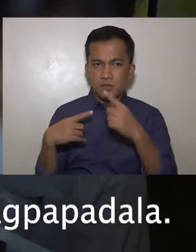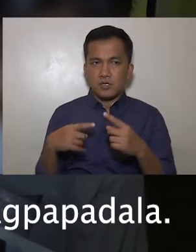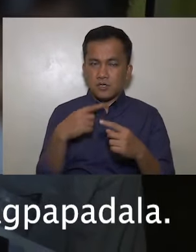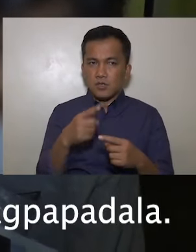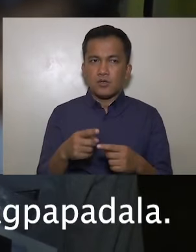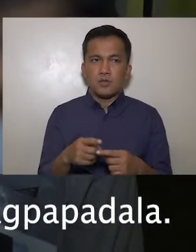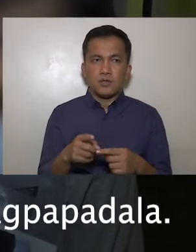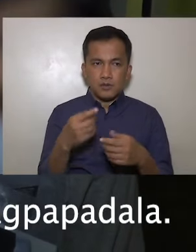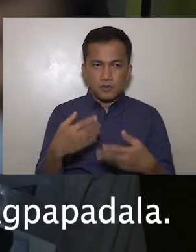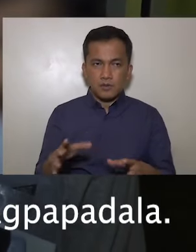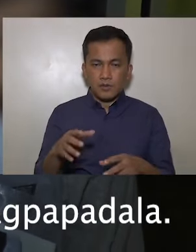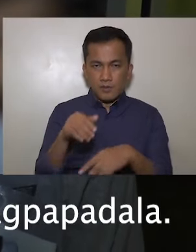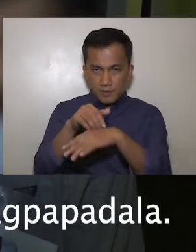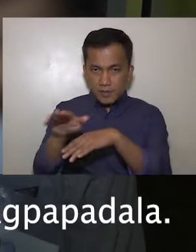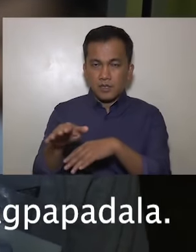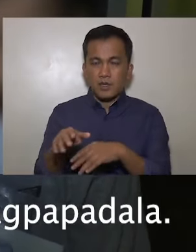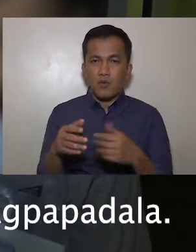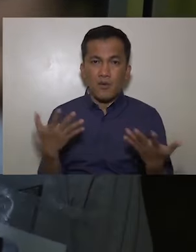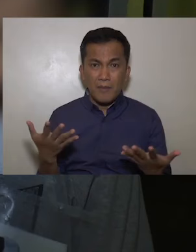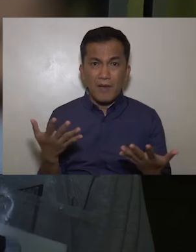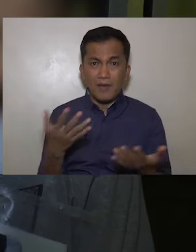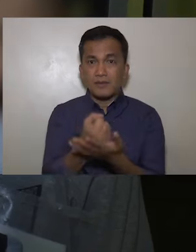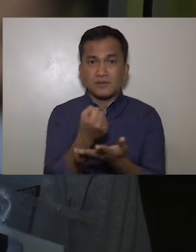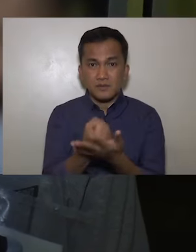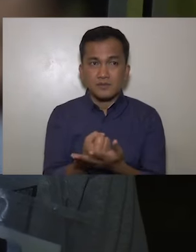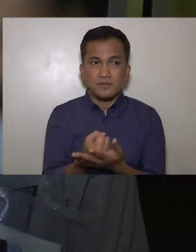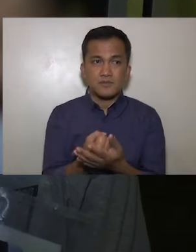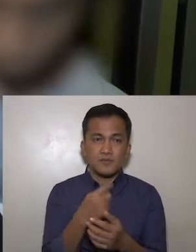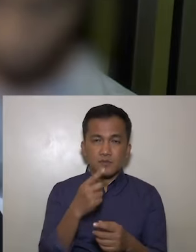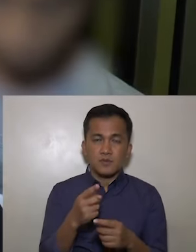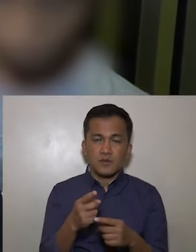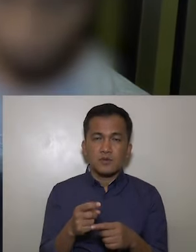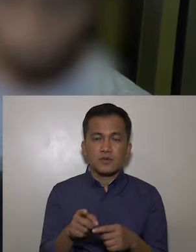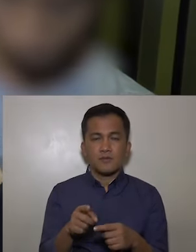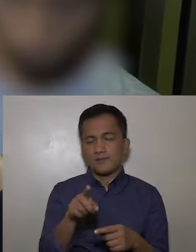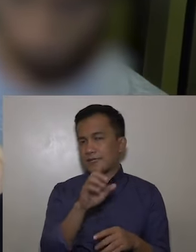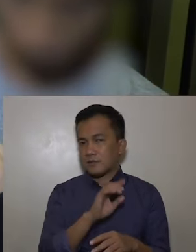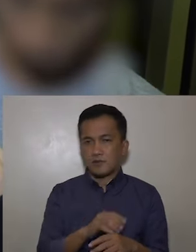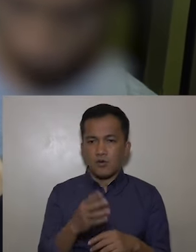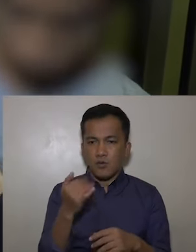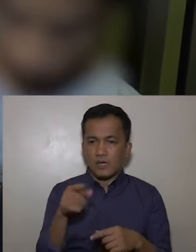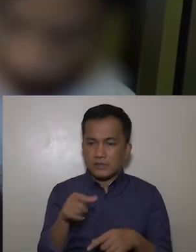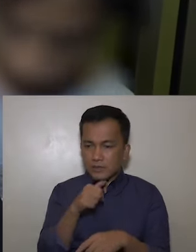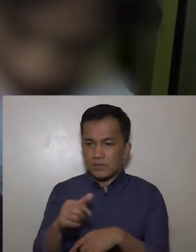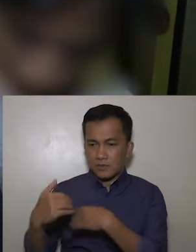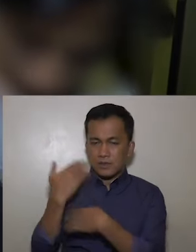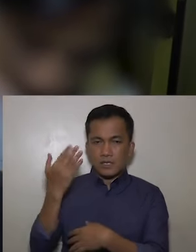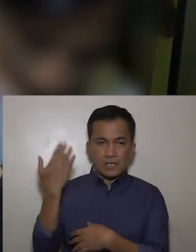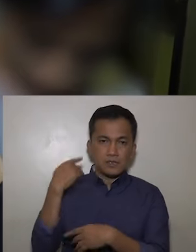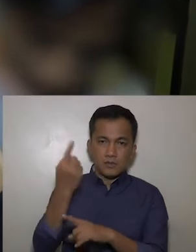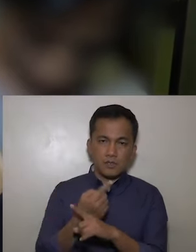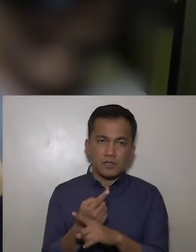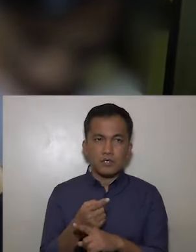mo katapusin. Magpapagaya, wala pa akong sahod. Saan mo binuntay yung sahod mo last month? Ba't hindi ka nangyari sa amin last